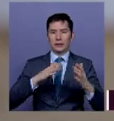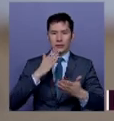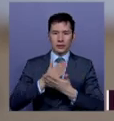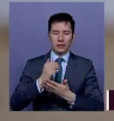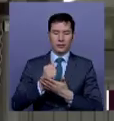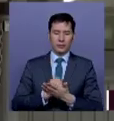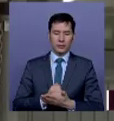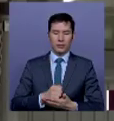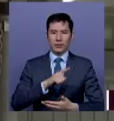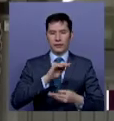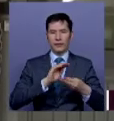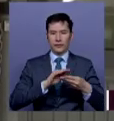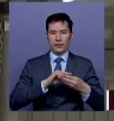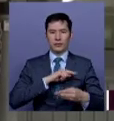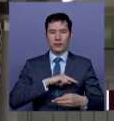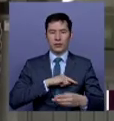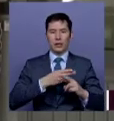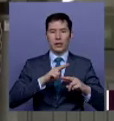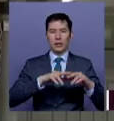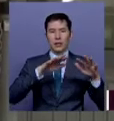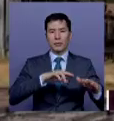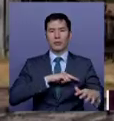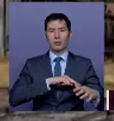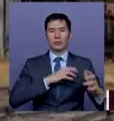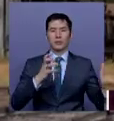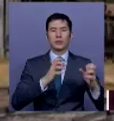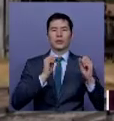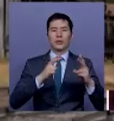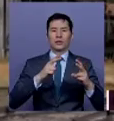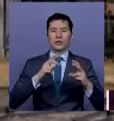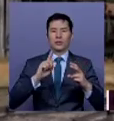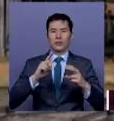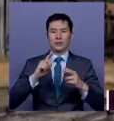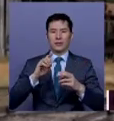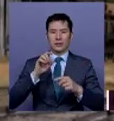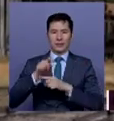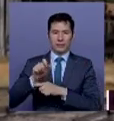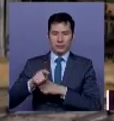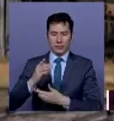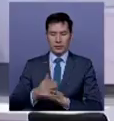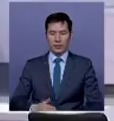режимде жұмыс істеп тұр. Жұмыс орындарын сақтап қалу үшін барынша шаралар қабылданып жатыр.